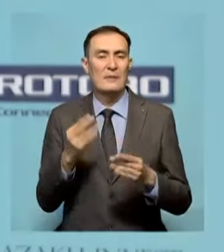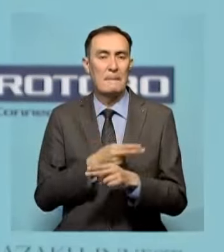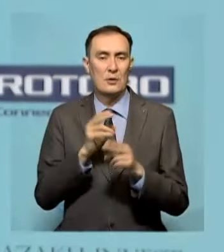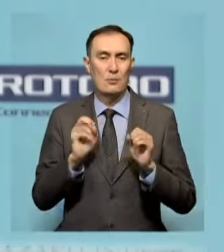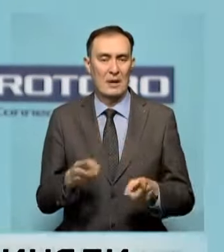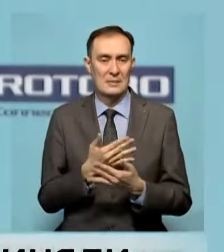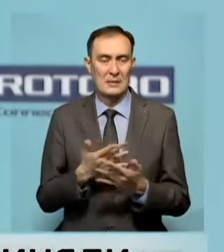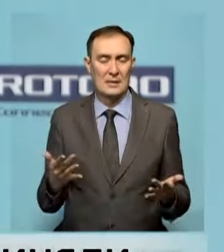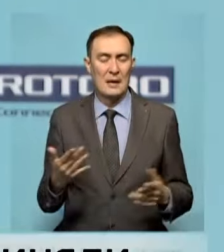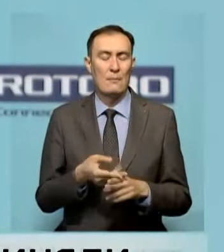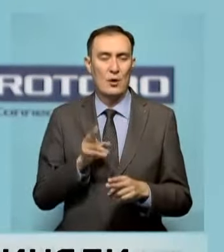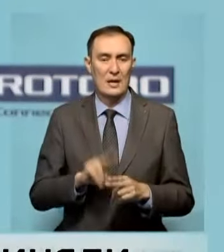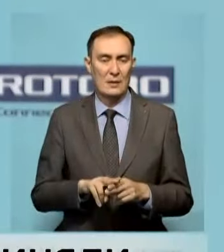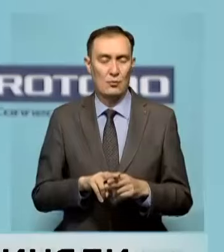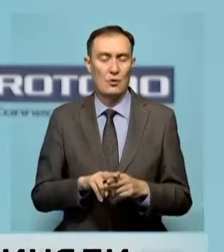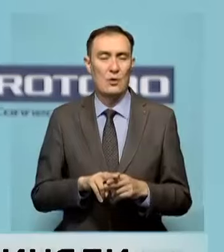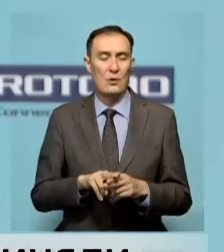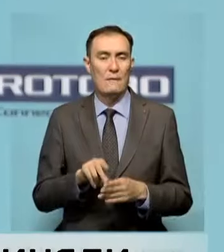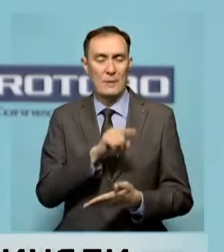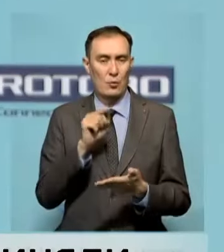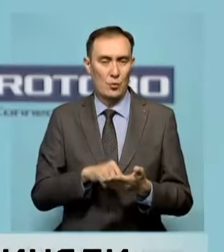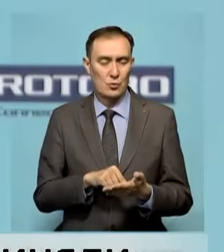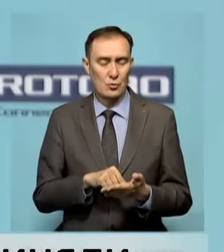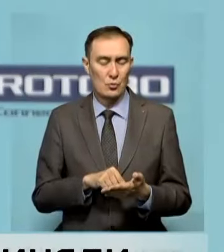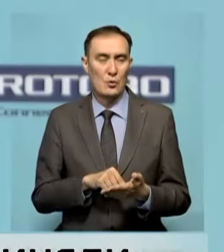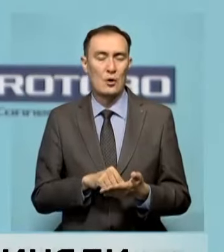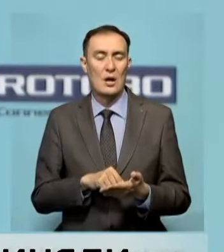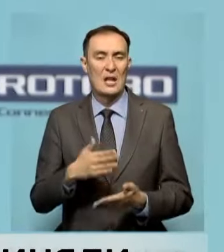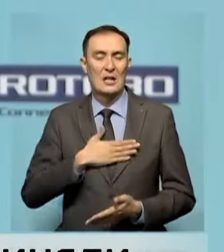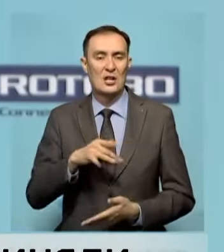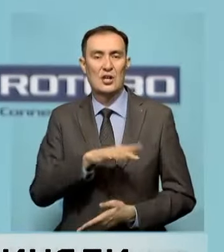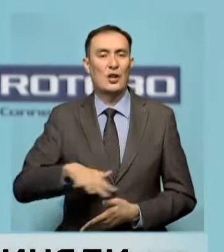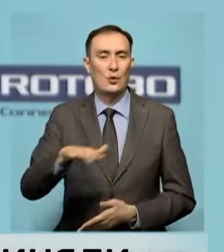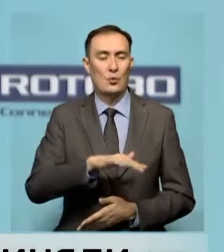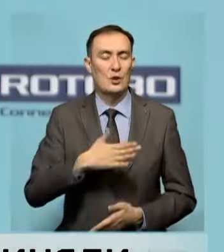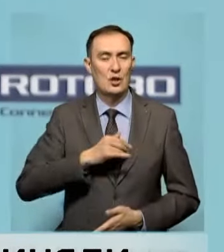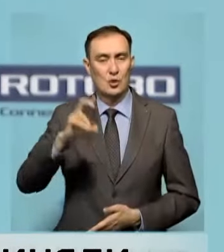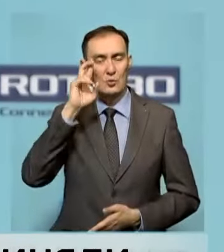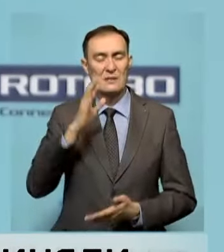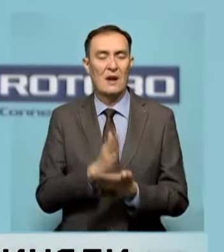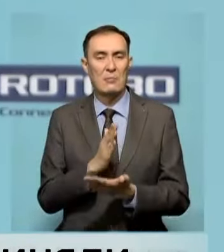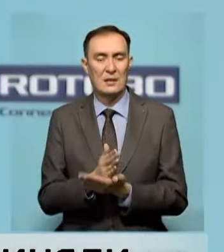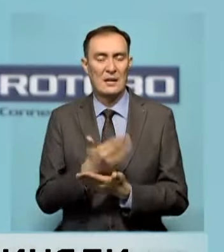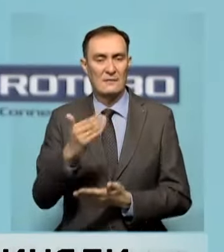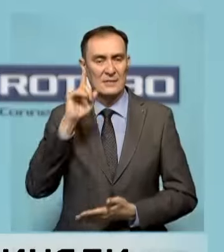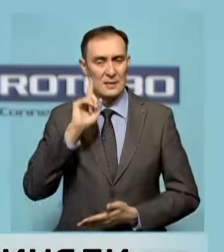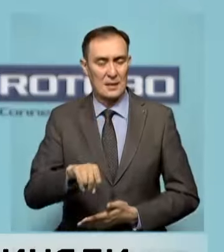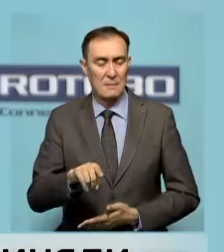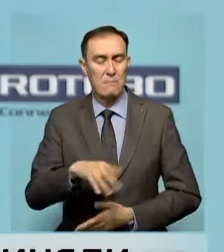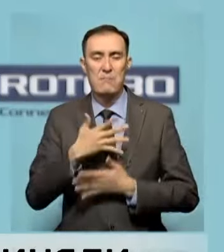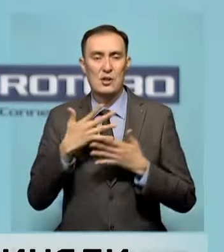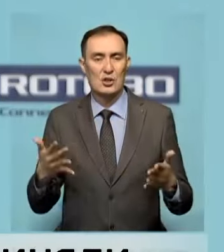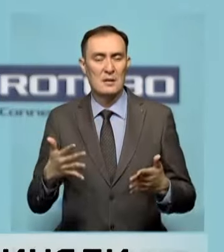безопасности. По этой логике наш регион, наша страна обладает, вы знаете,